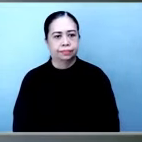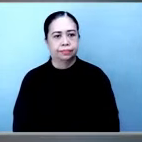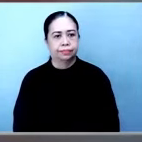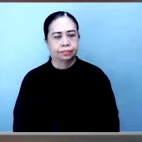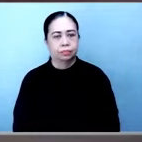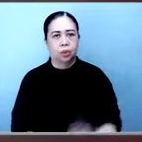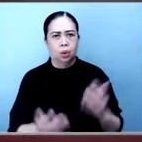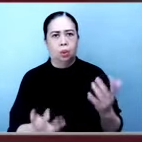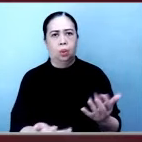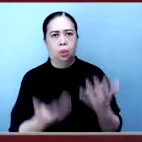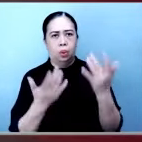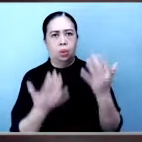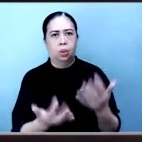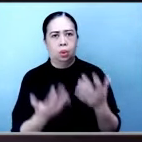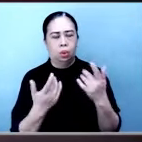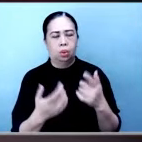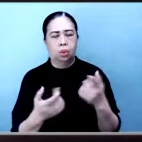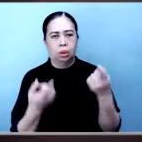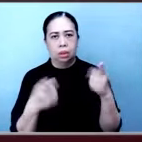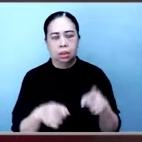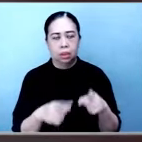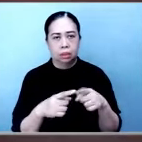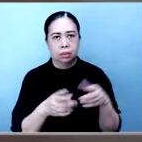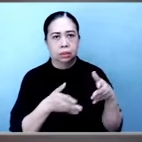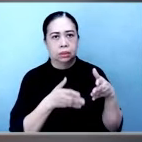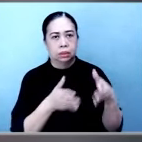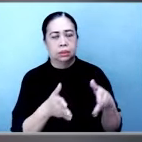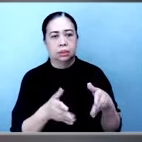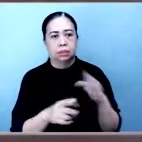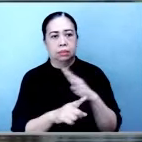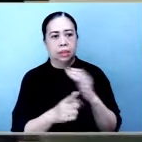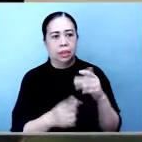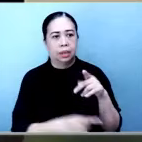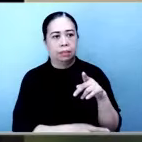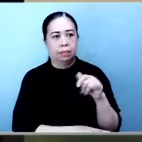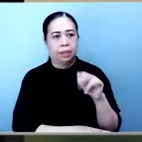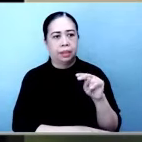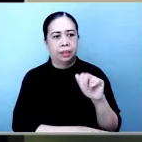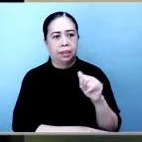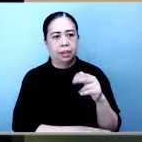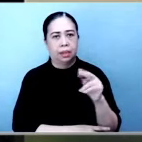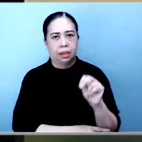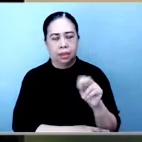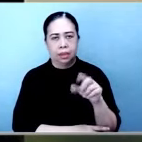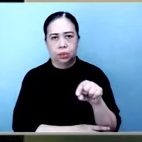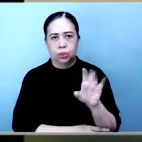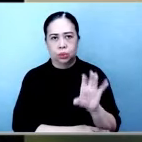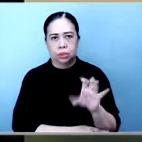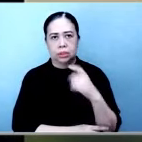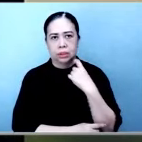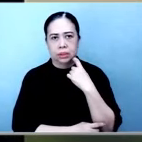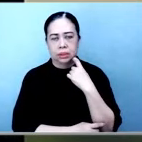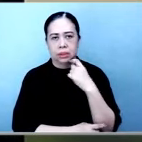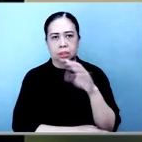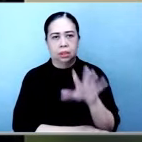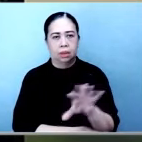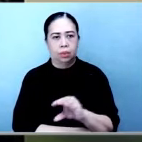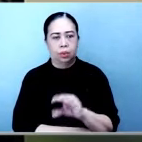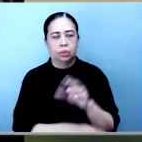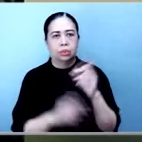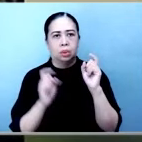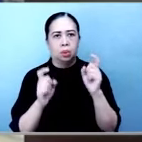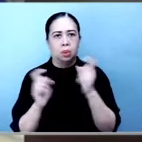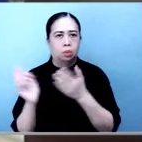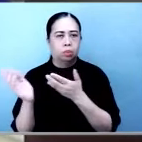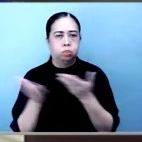Naglalagablab na sunog ang sumiklab sa tabing kalsadang ito sa barangay Piñahan, Quezon City kaninang pasado alauna ng hapon. Mabilis namang nagdatingan ang mga